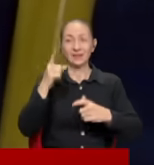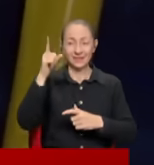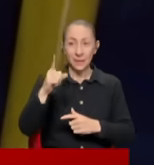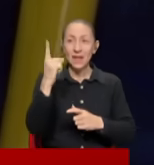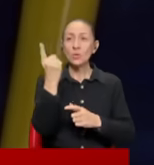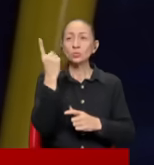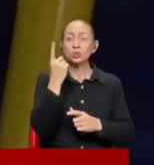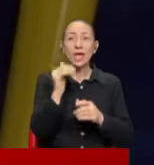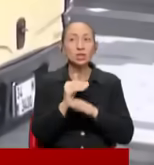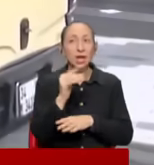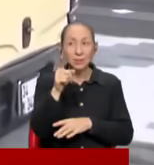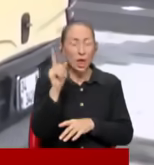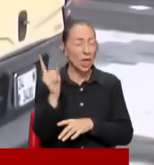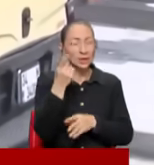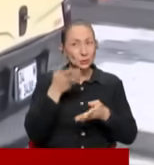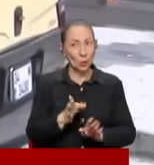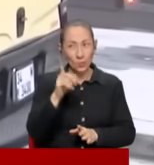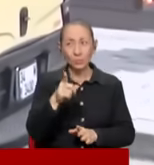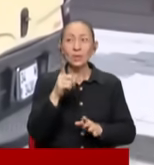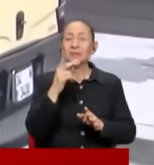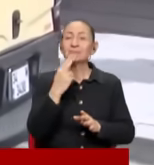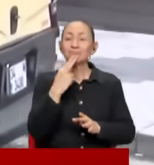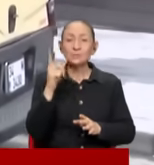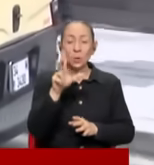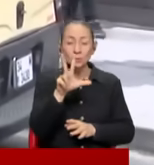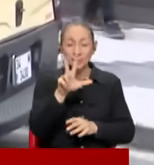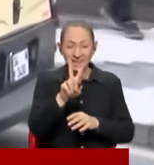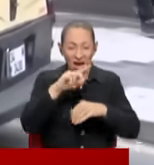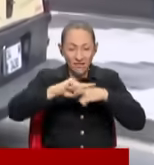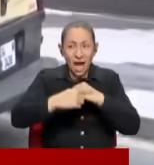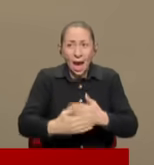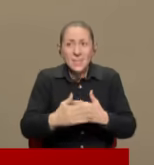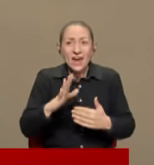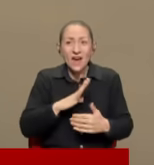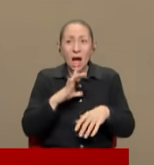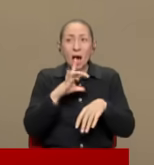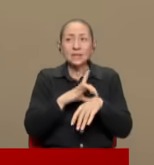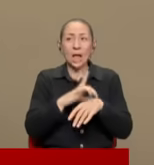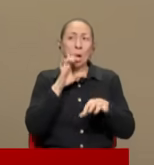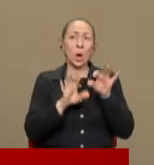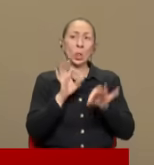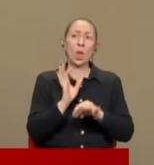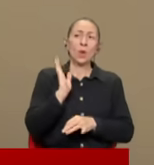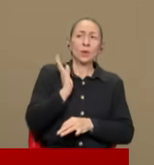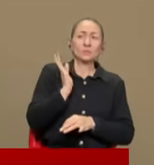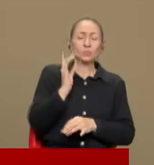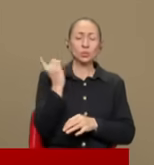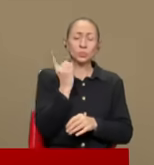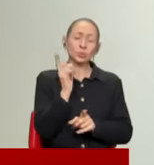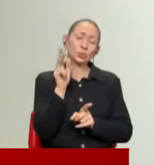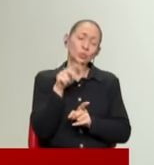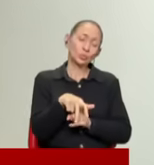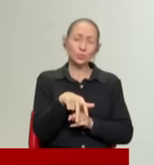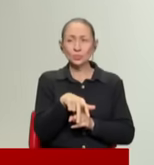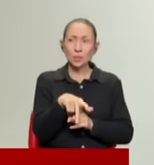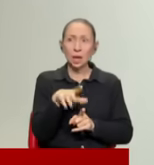bir minibüste yaşanmıştı ilginç doğum. Mizgin Güçlü 32 haftalık hamileydi. Hastaneye kontrole gitmek için minibüse